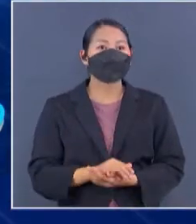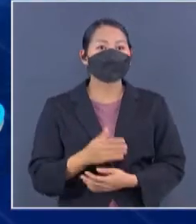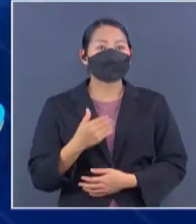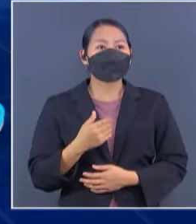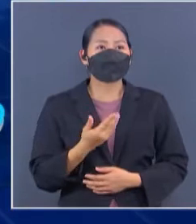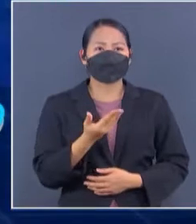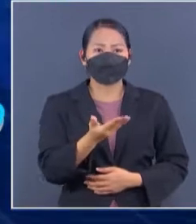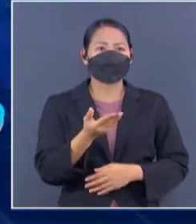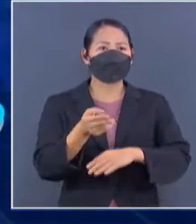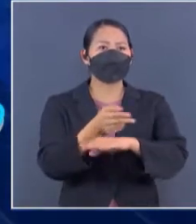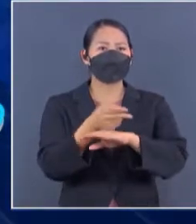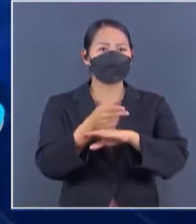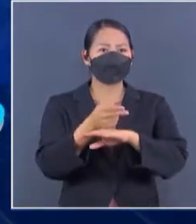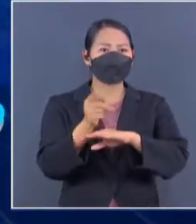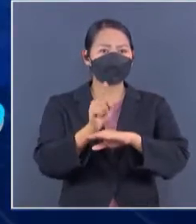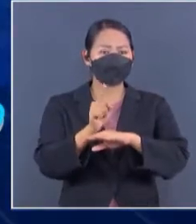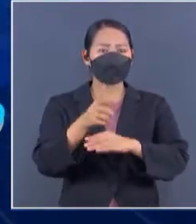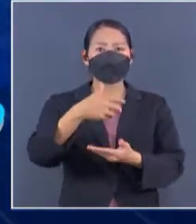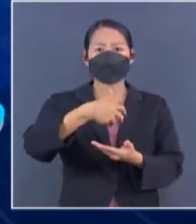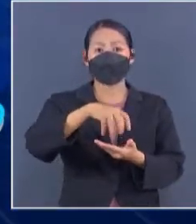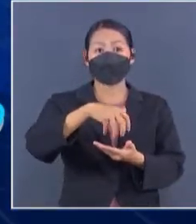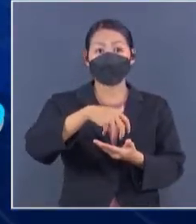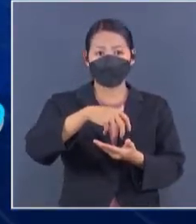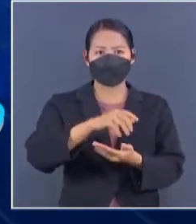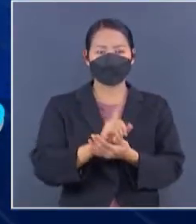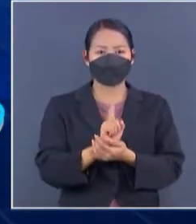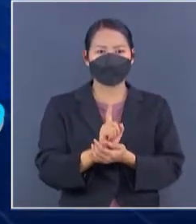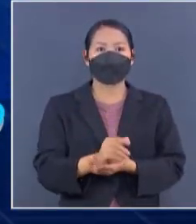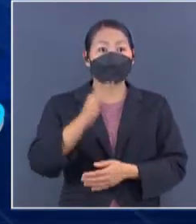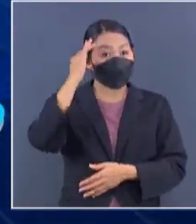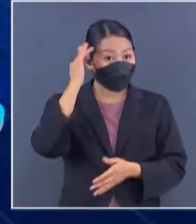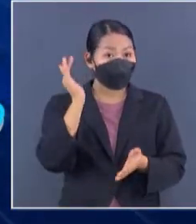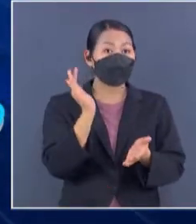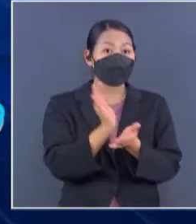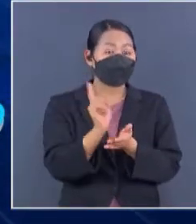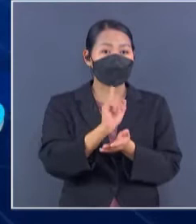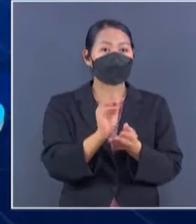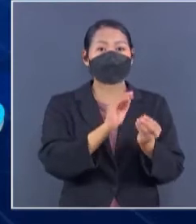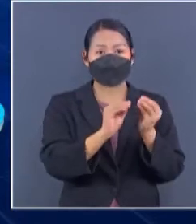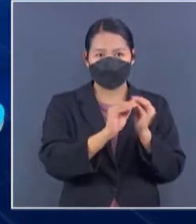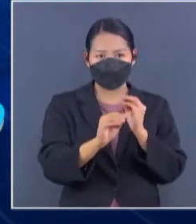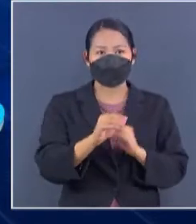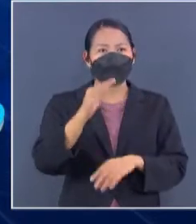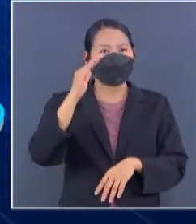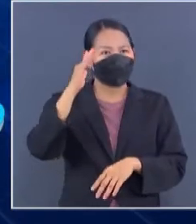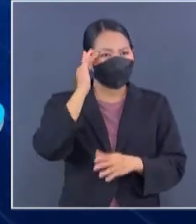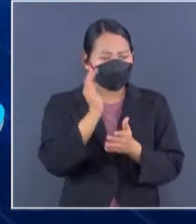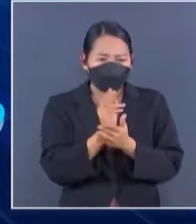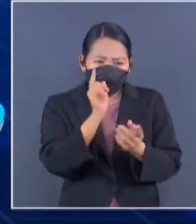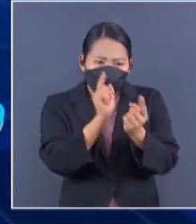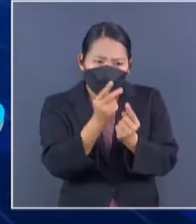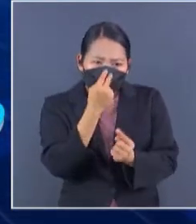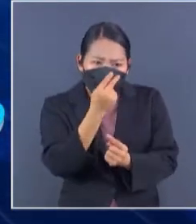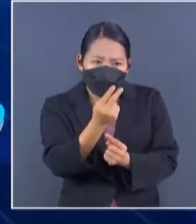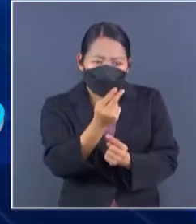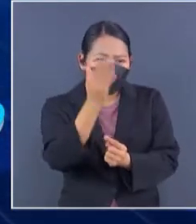นี้เล่าเหตุการณ์ตั้งแต่เริ่มต้นนะครับตำรวจจังหวัดฉะเชิงเทราไปเจอชายคนหนึ่งเดินเร่ร่อนอยู่ริมถนนครับในพื้